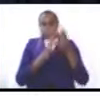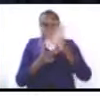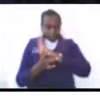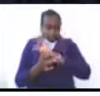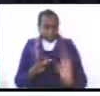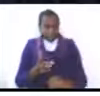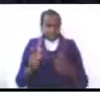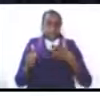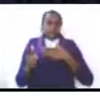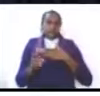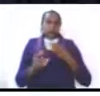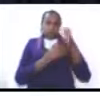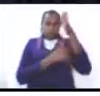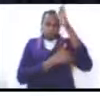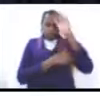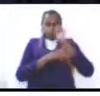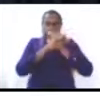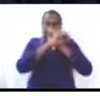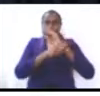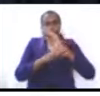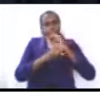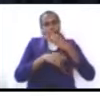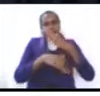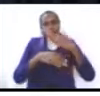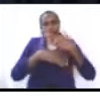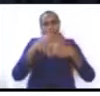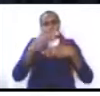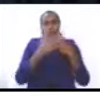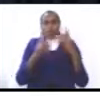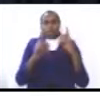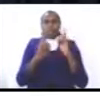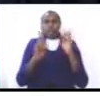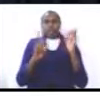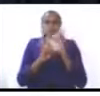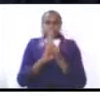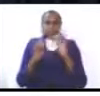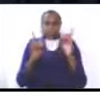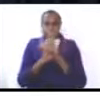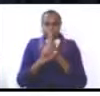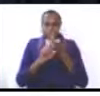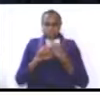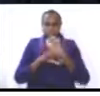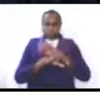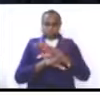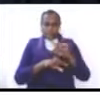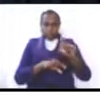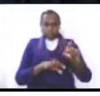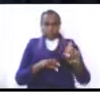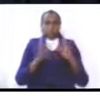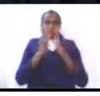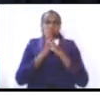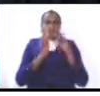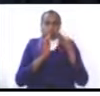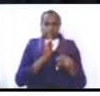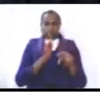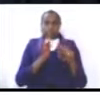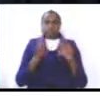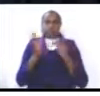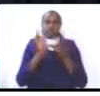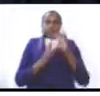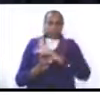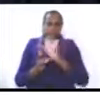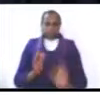na Bwana ukawapiganie katika vita hizi za corona. Tuomba haya katika Kristo Bwana